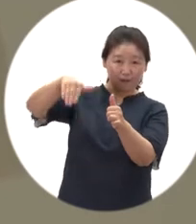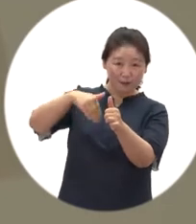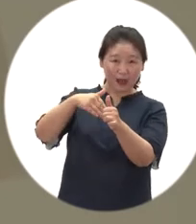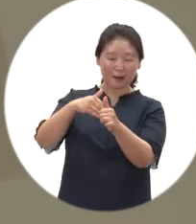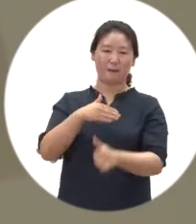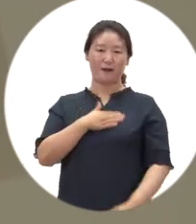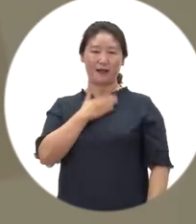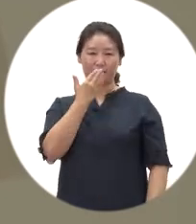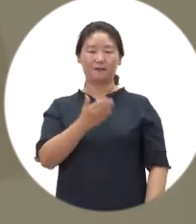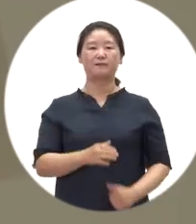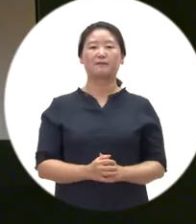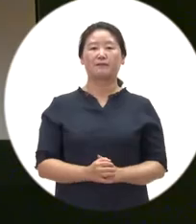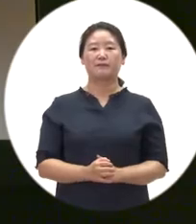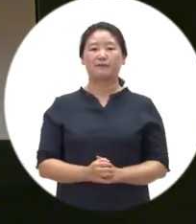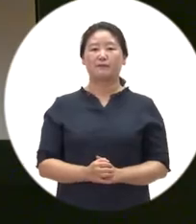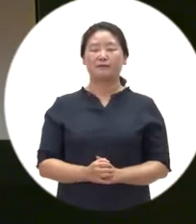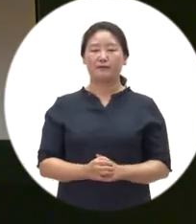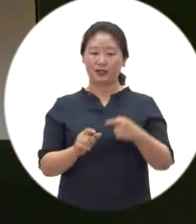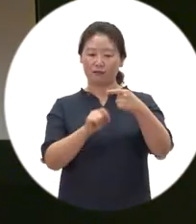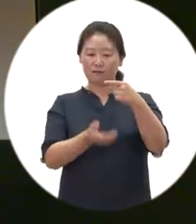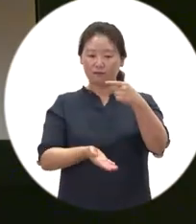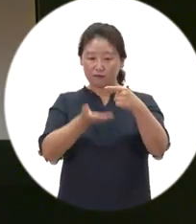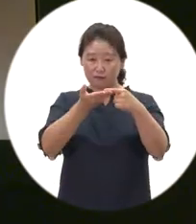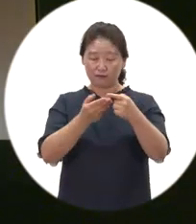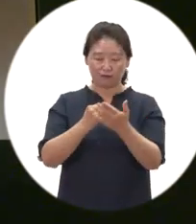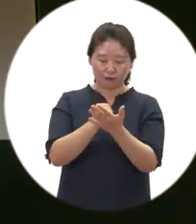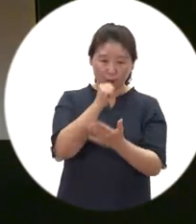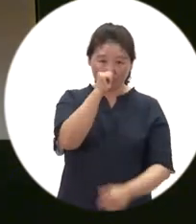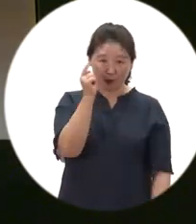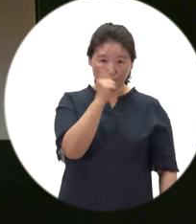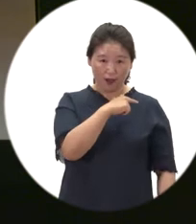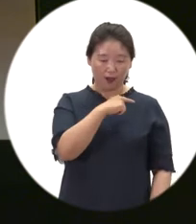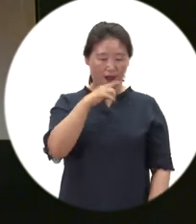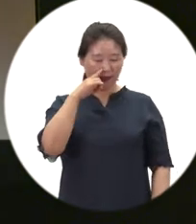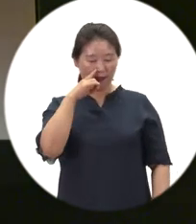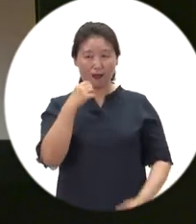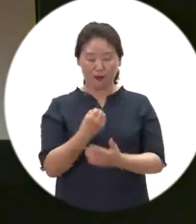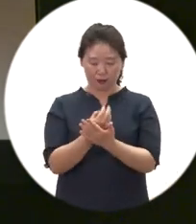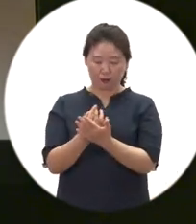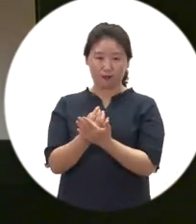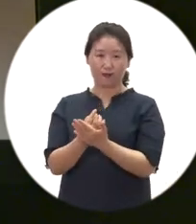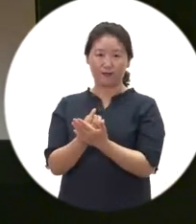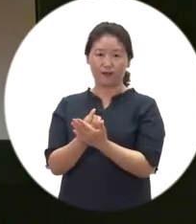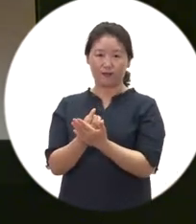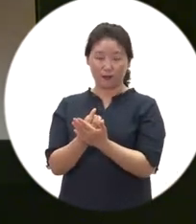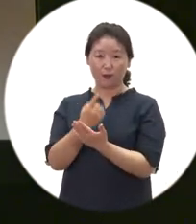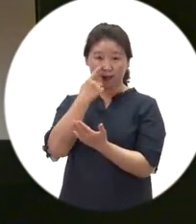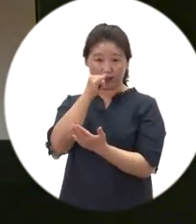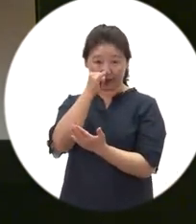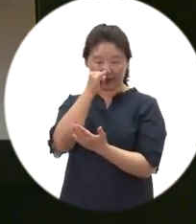했는지를 확인할 수 있습니다. 정초에는 한 해의 기륭을 점치기 위해서 많은 전복 행위들을